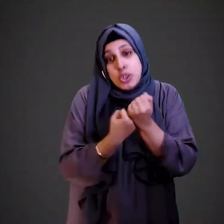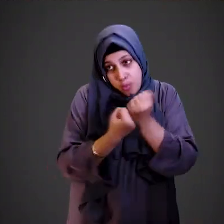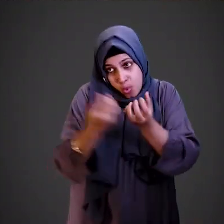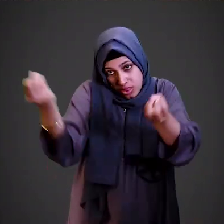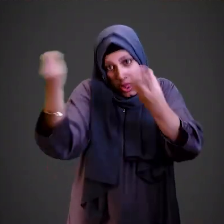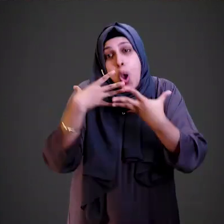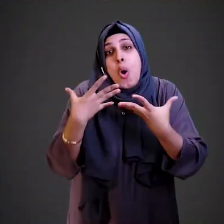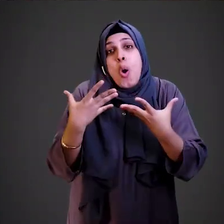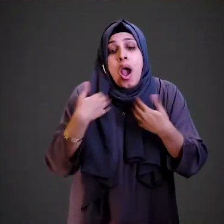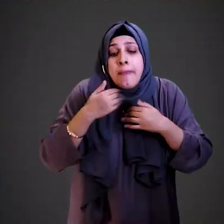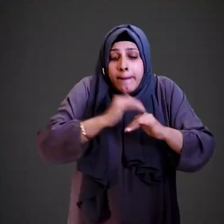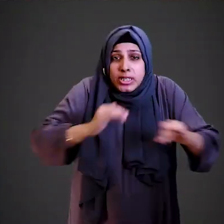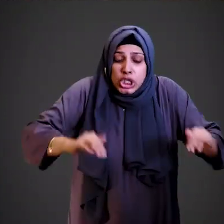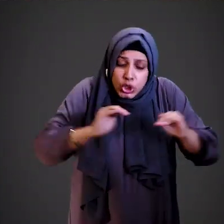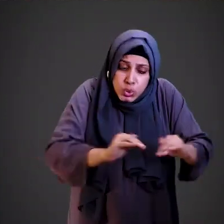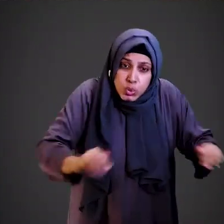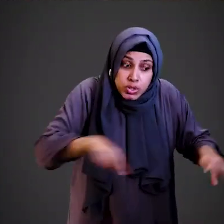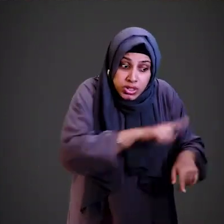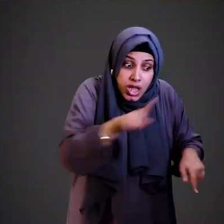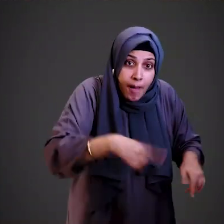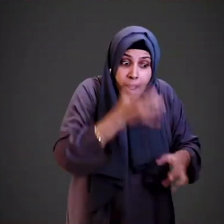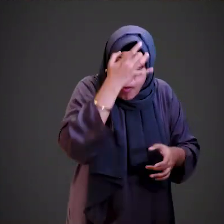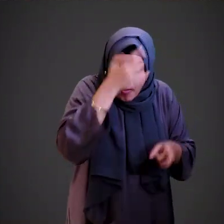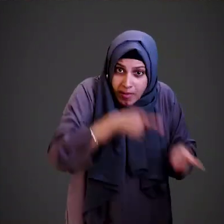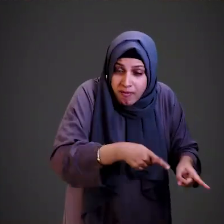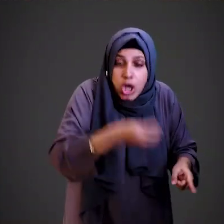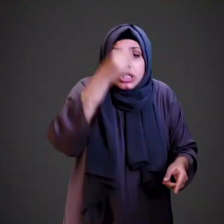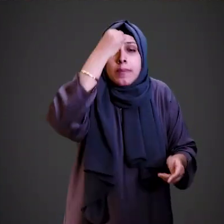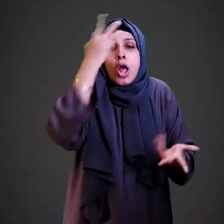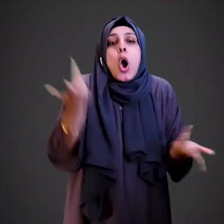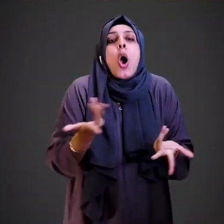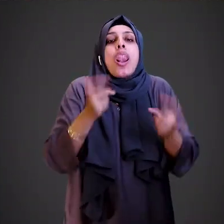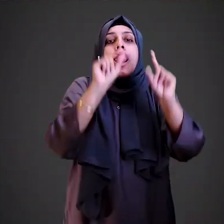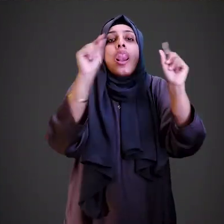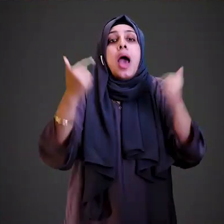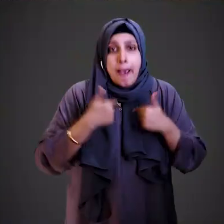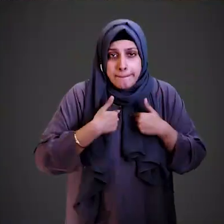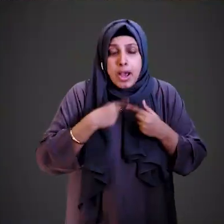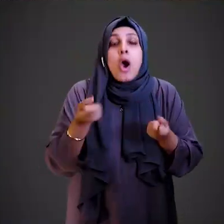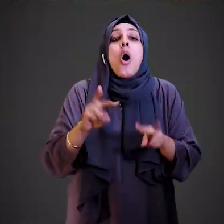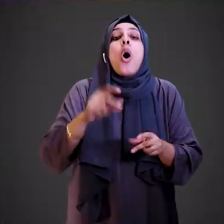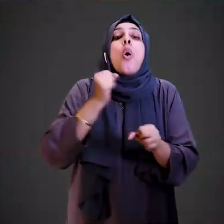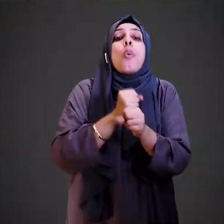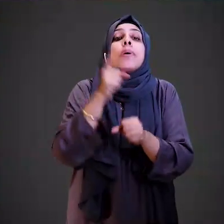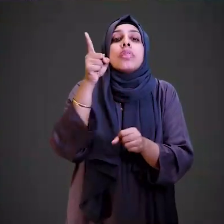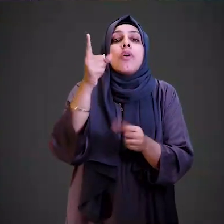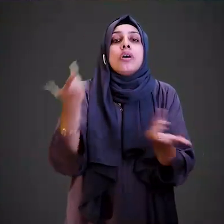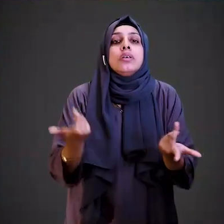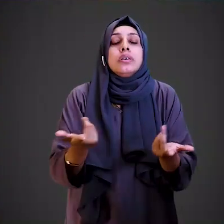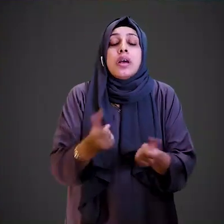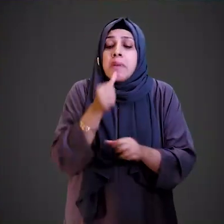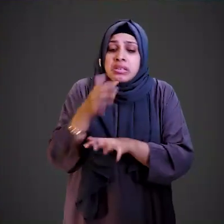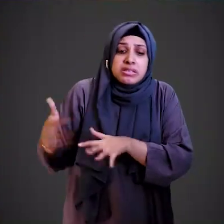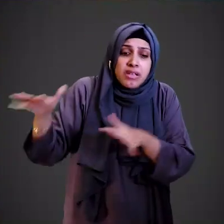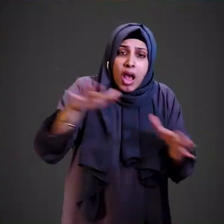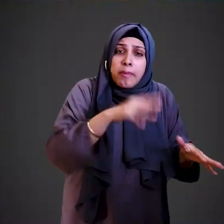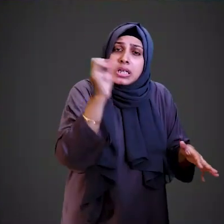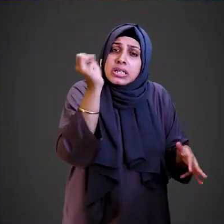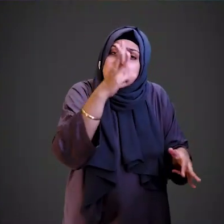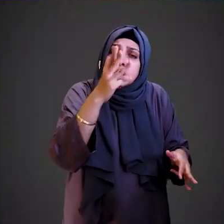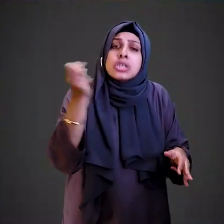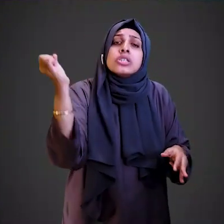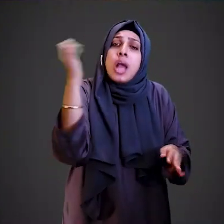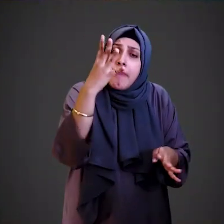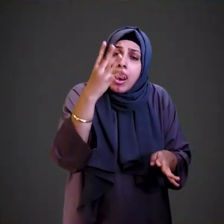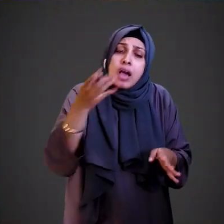करें। हमारे छोटे छोटे बच्चे हैं, अगर इनको कोई नुकसान होता है तो इसका ज़िम्मेदार कौन है, हम या हुकूमत? सैलाब तो काफ़ी तकरीबन 3-4 माह तक